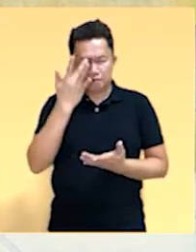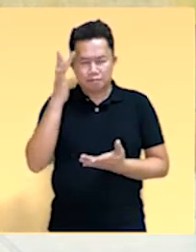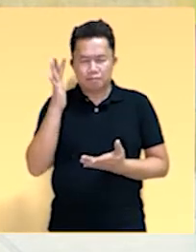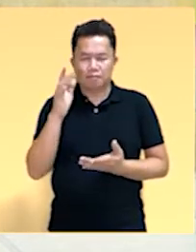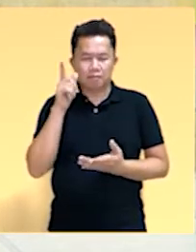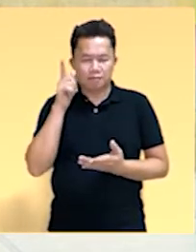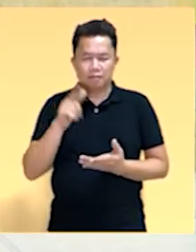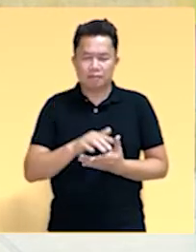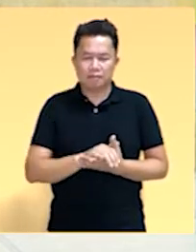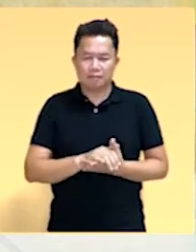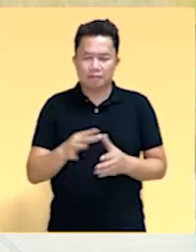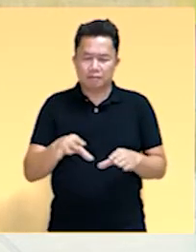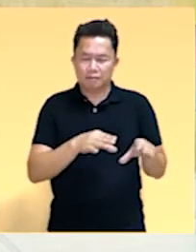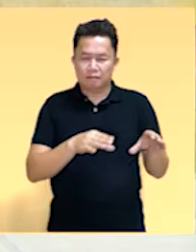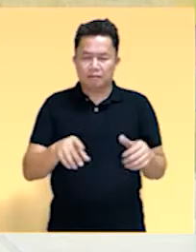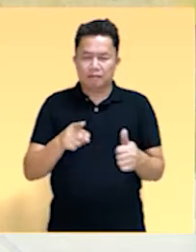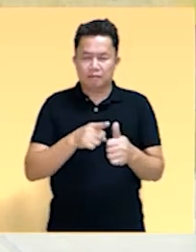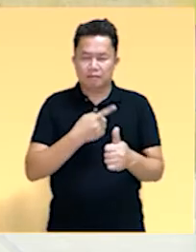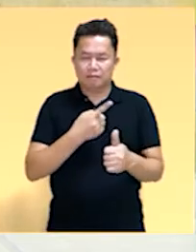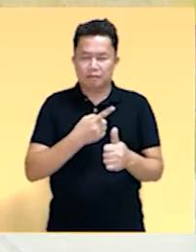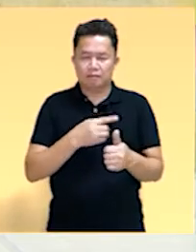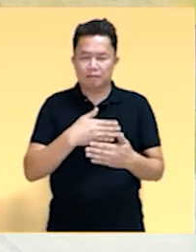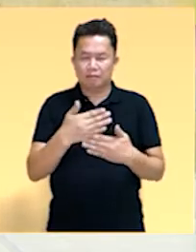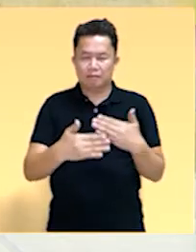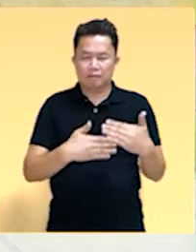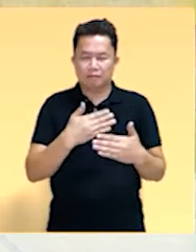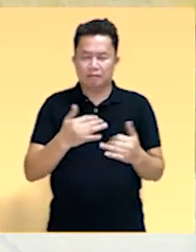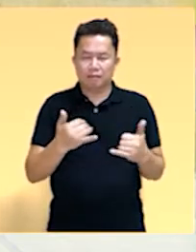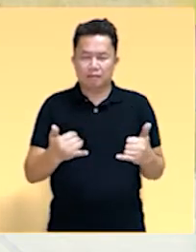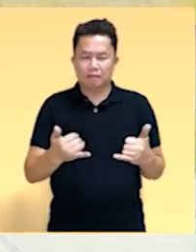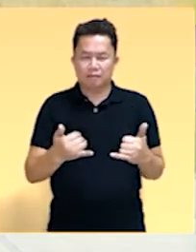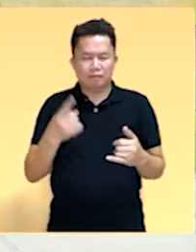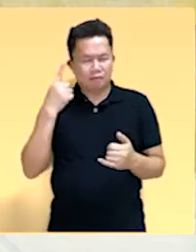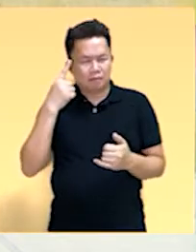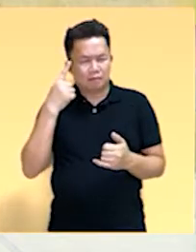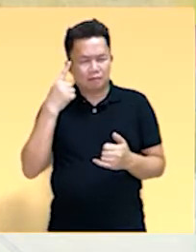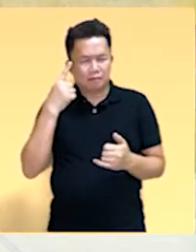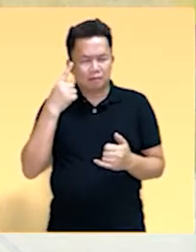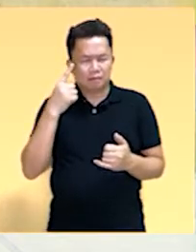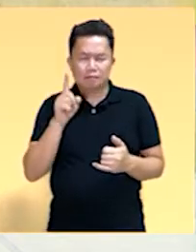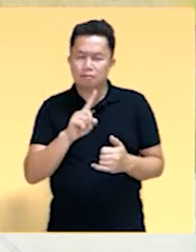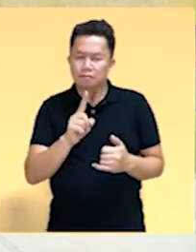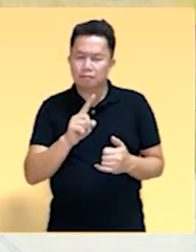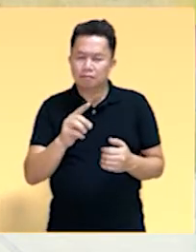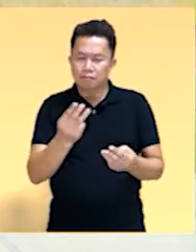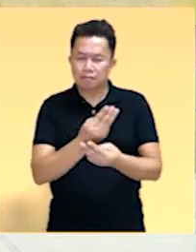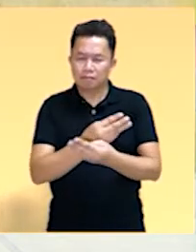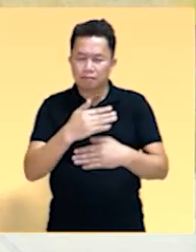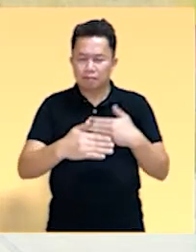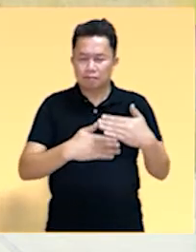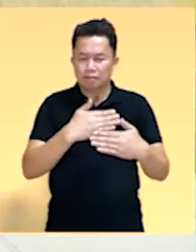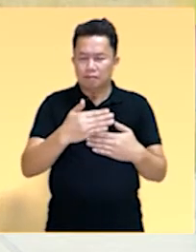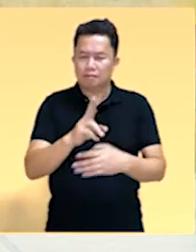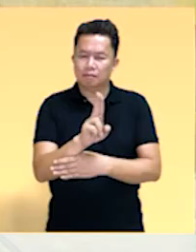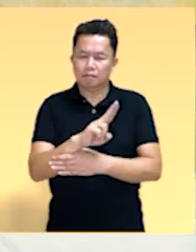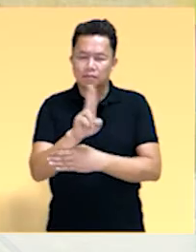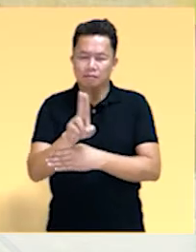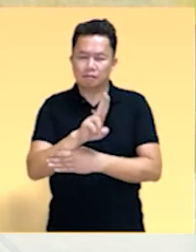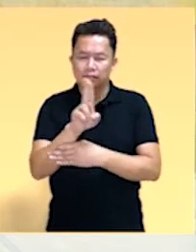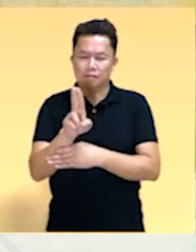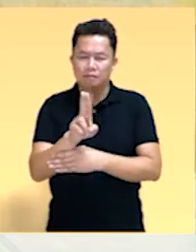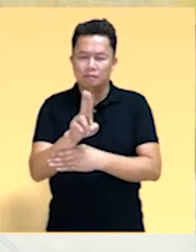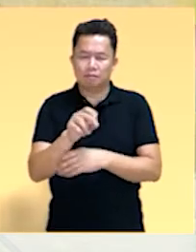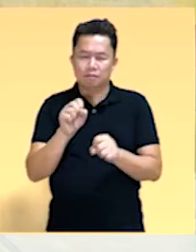Ang talino mo, Lina, nagawa mo na ang first step. Ngayon, sa palagay mo, anong mathematical operation